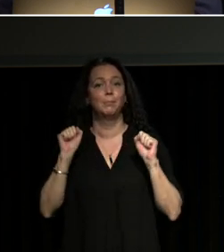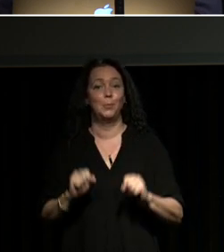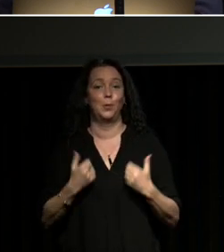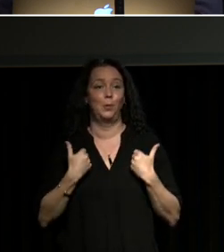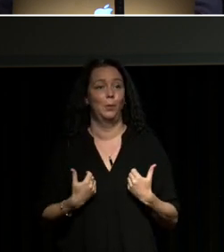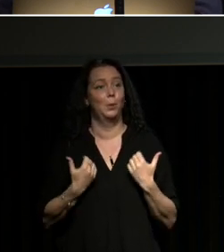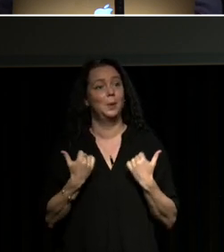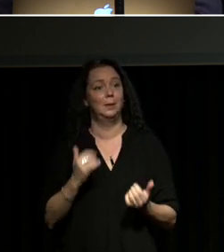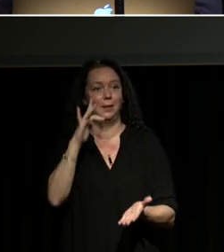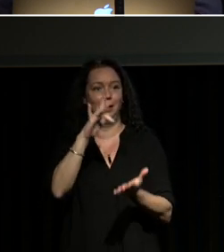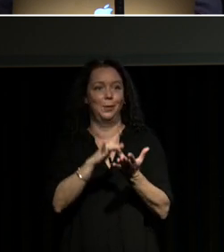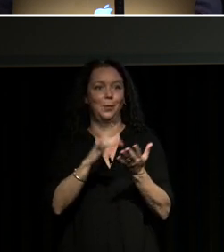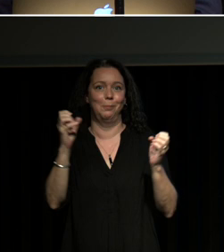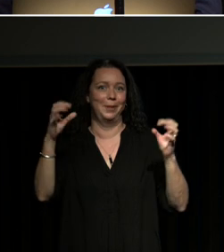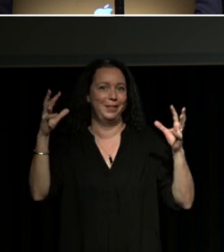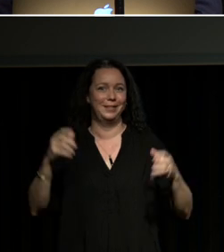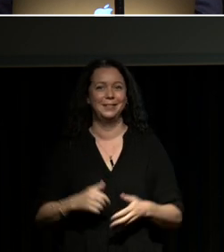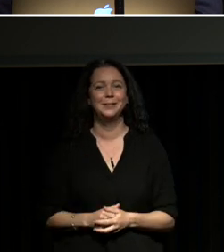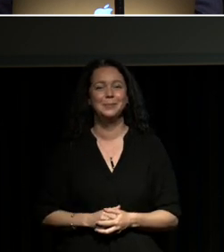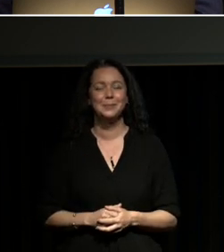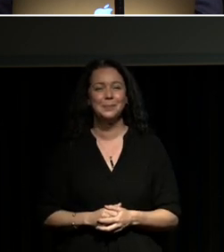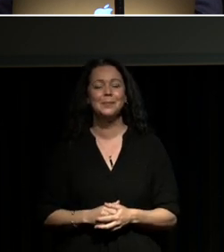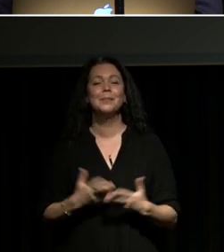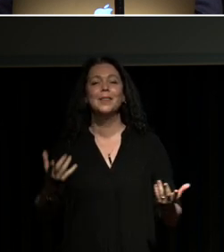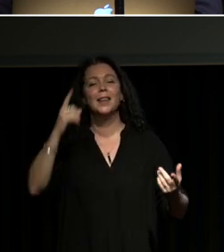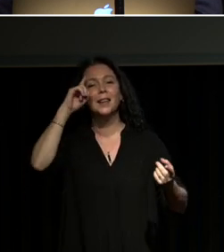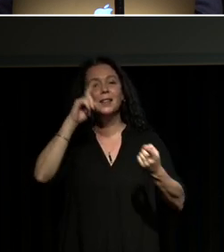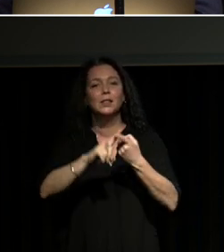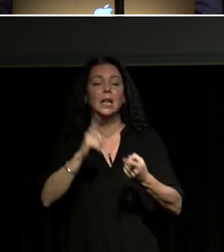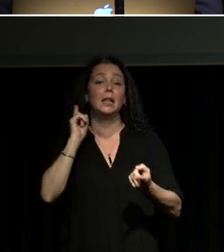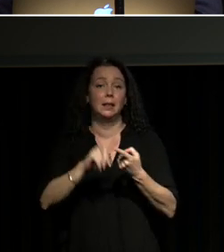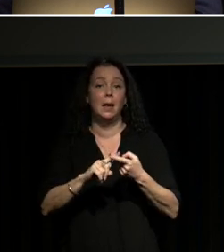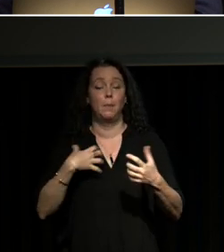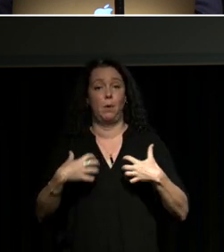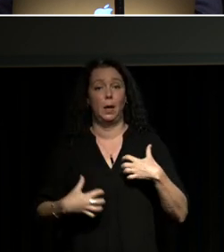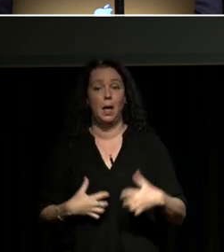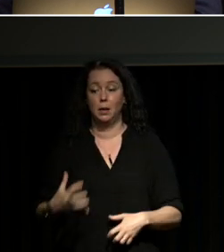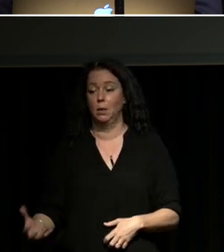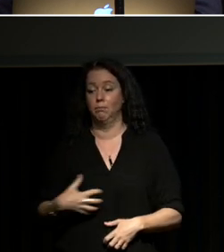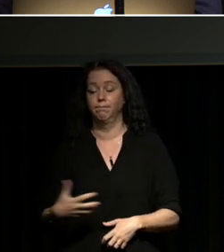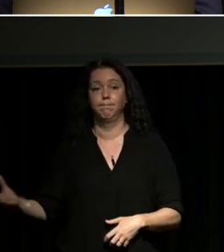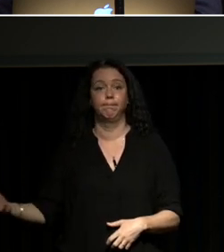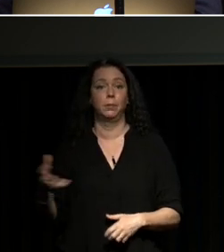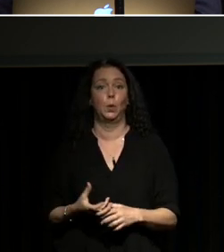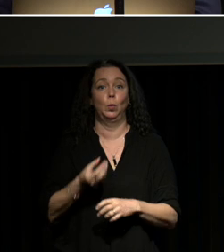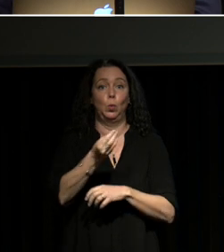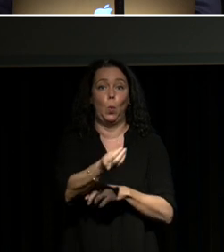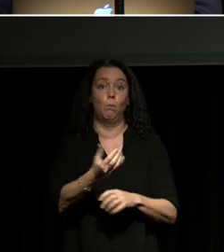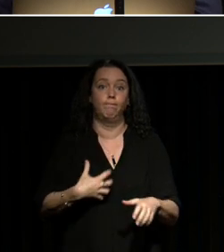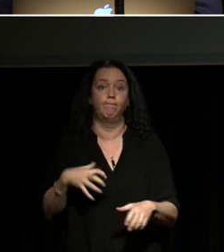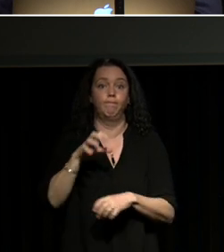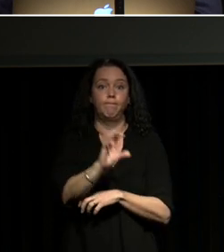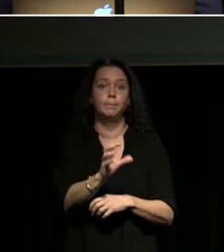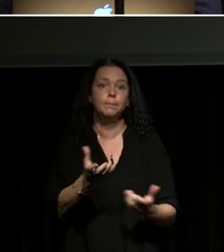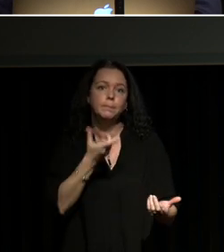lieu magique. Un sujet sur le don d'organes, un sujet pas facile, mais un sujet dont il faut